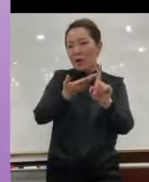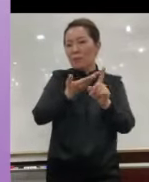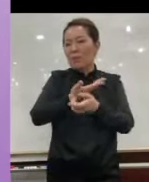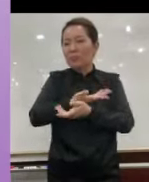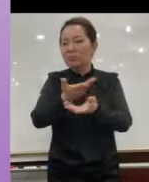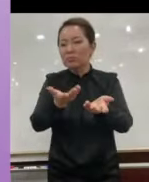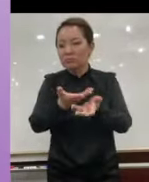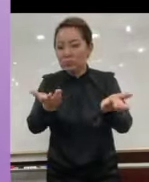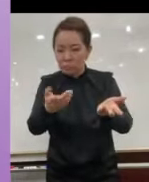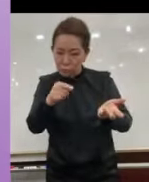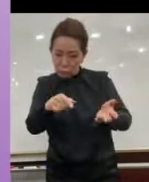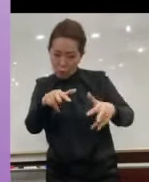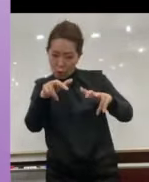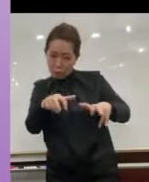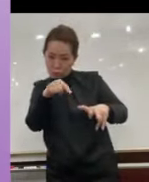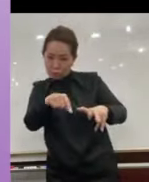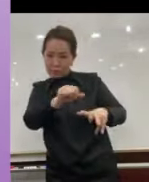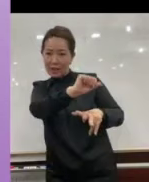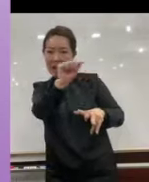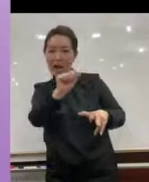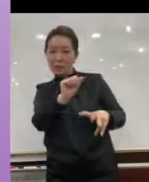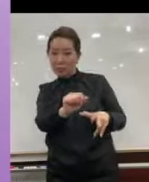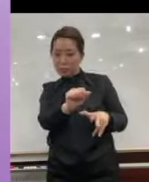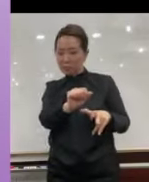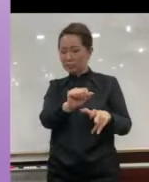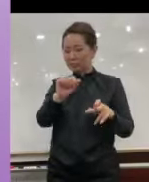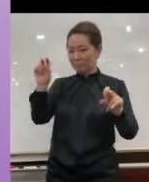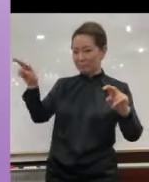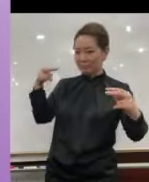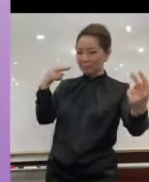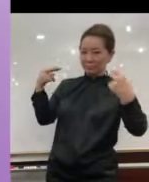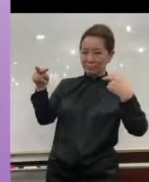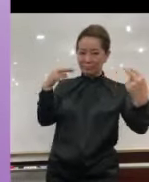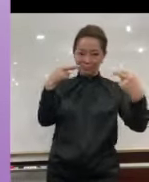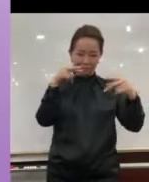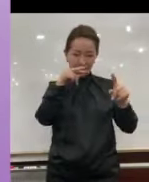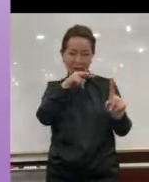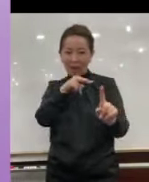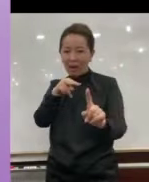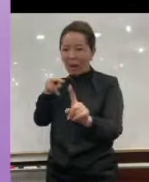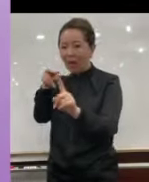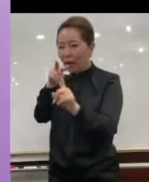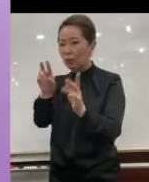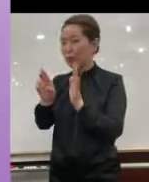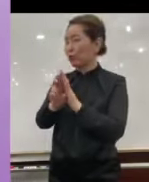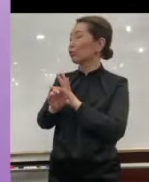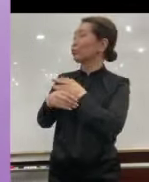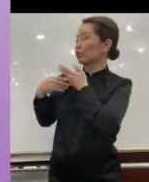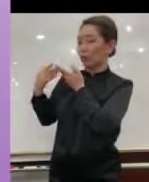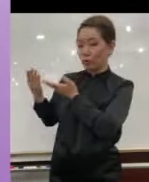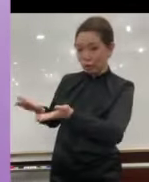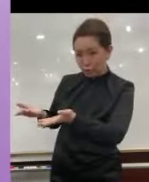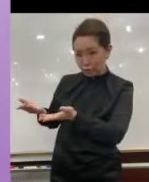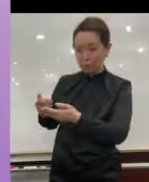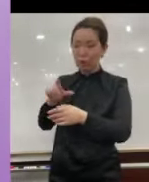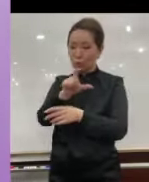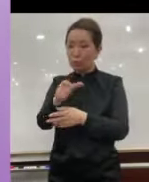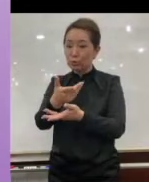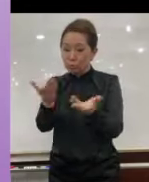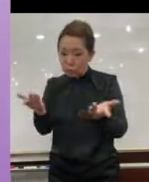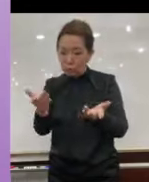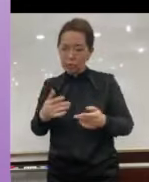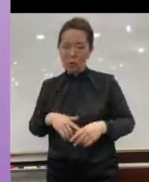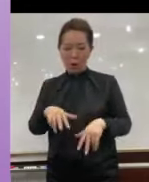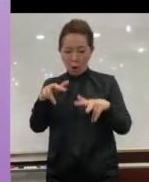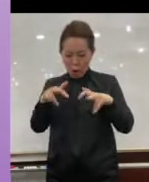хөгжлийн бэрхшээлийн асуудлыг өөр өнцгөөс нь олж харах юм боломжийг хүмүүст өгч байна гэж бодож байна. Хөгжлийн бэрхшээл гэдэг бол